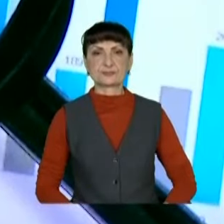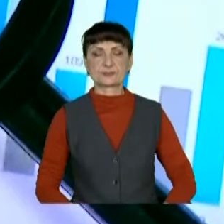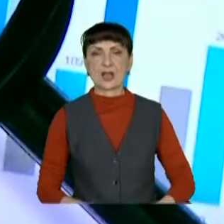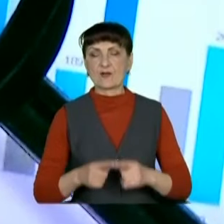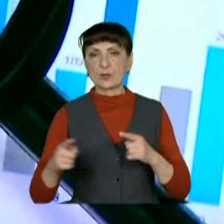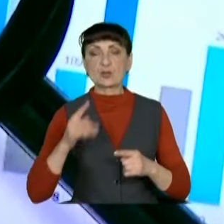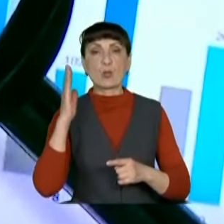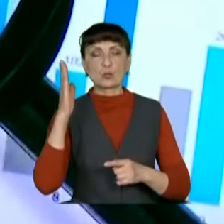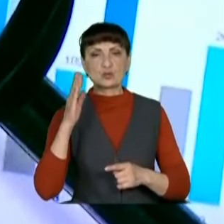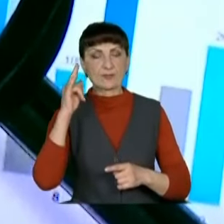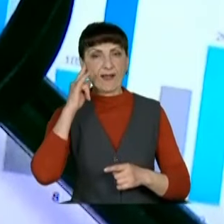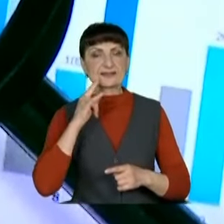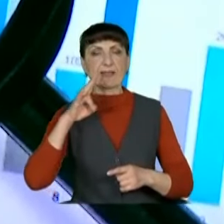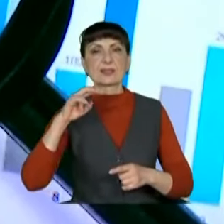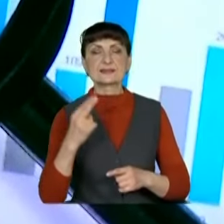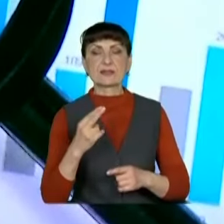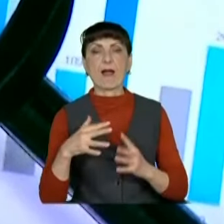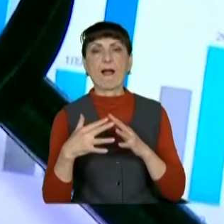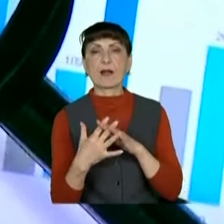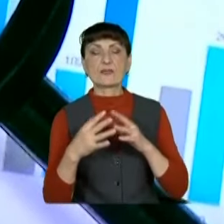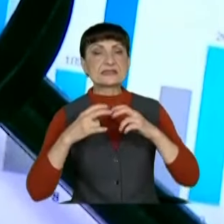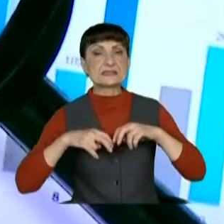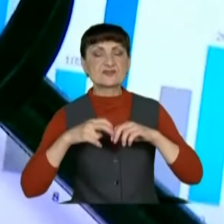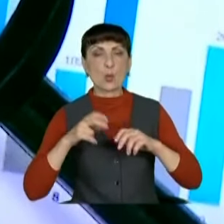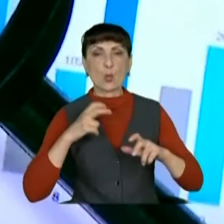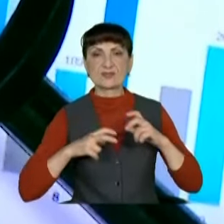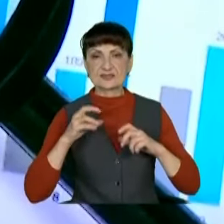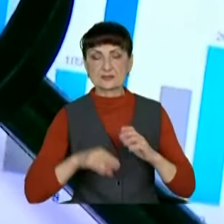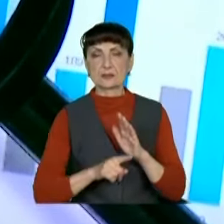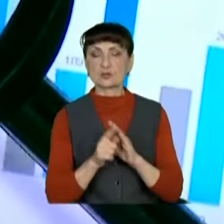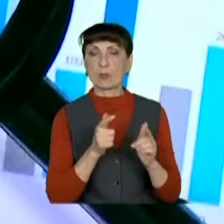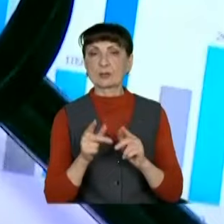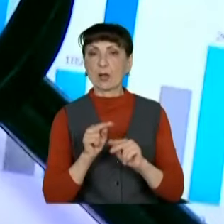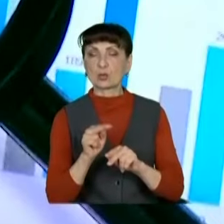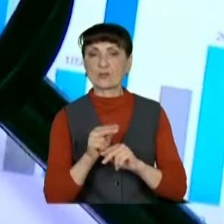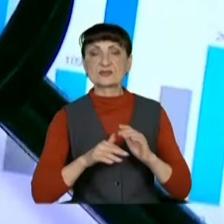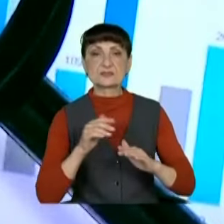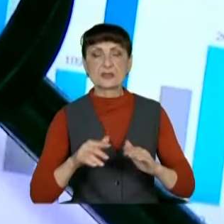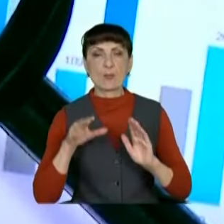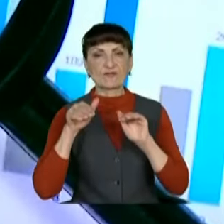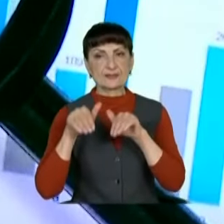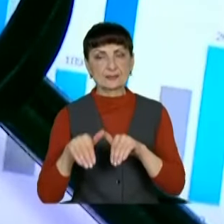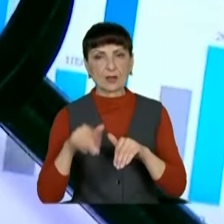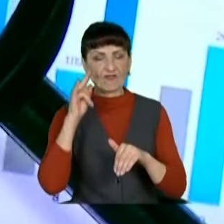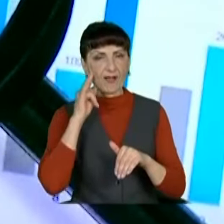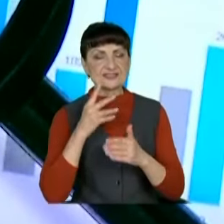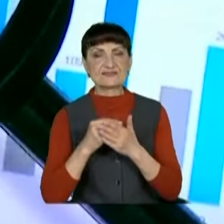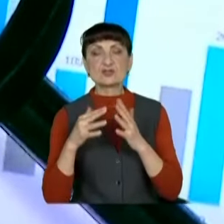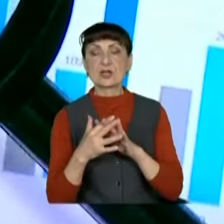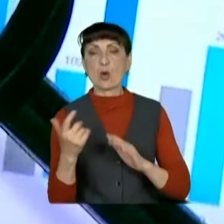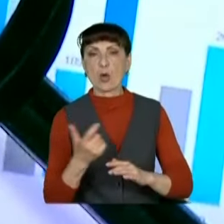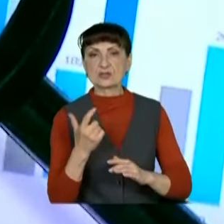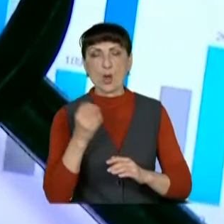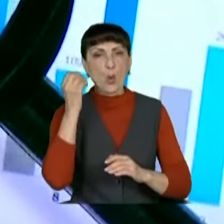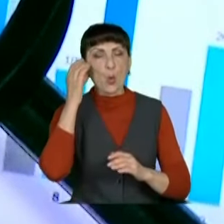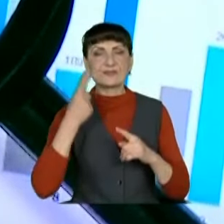В ближайшем будущем Казахский национальный аграрно-исследовательский университет начнет подготовку специалистов по внедрению в отечественном сельском хозяйстве